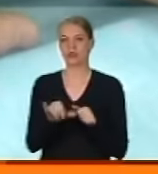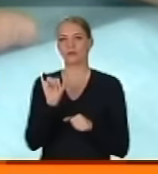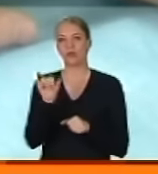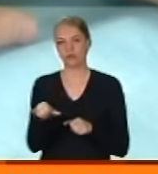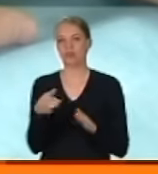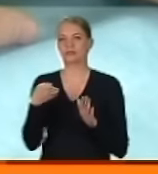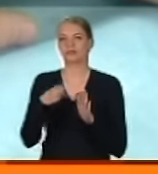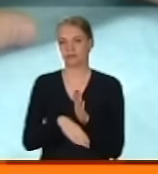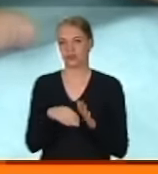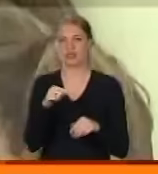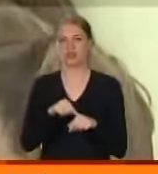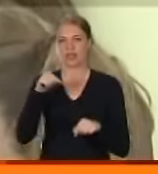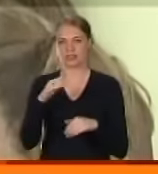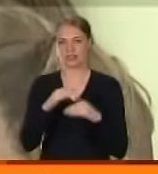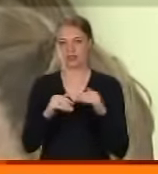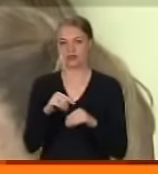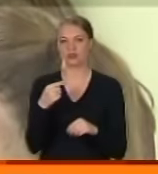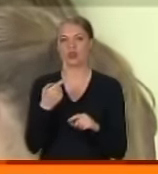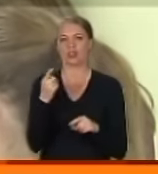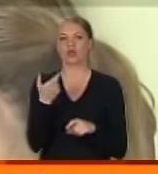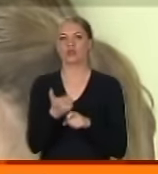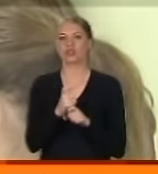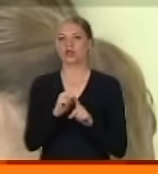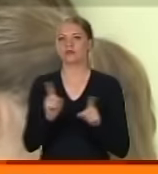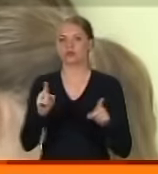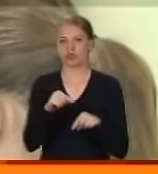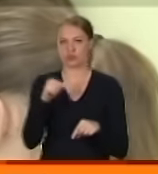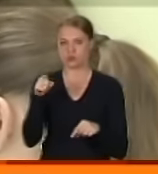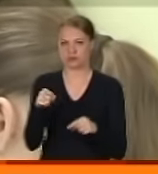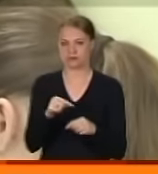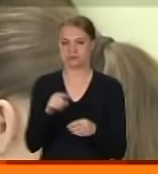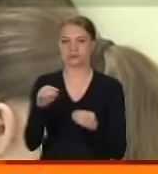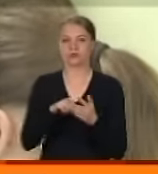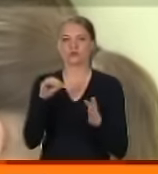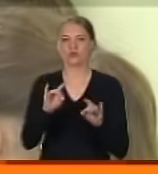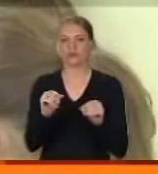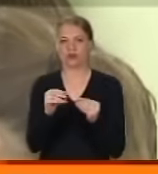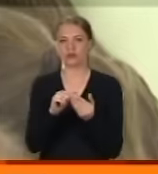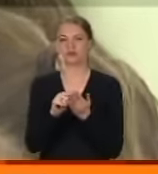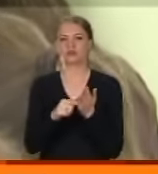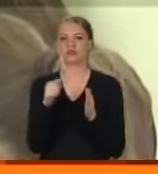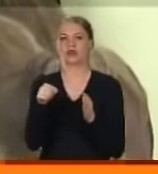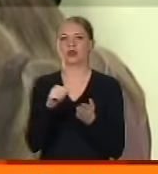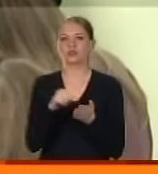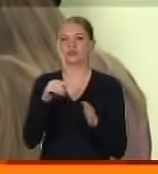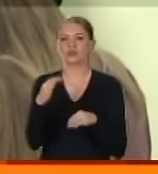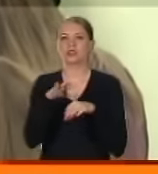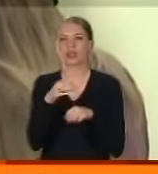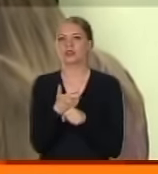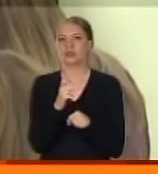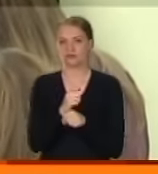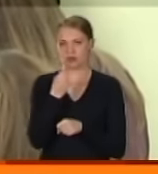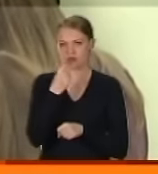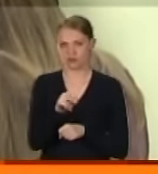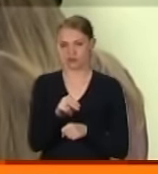них загострені тактильні відчуття. У них надзвичайна чутливість збільшена, вони відчувають м'язи, вони відчувають пасті, тканини набагато